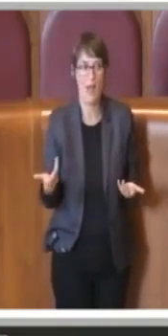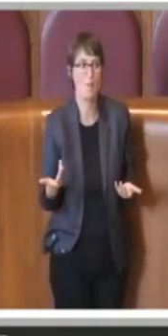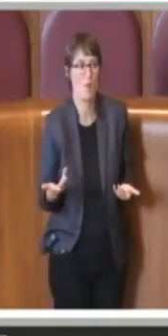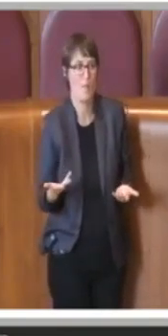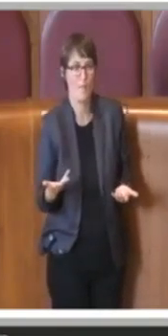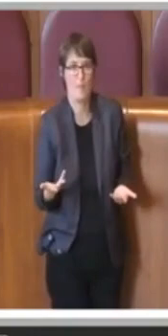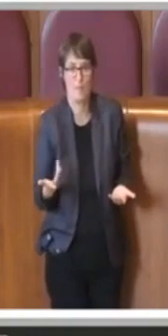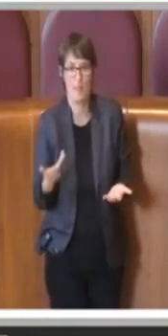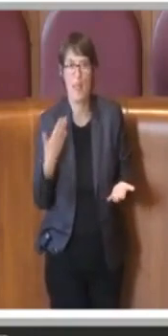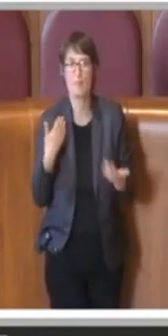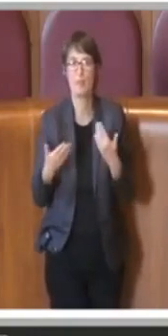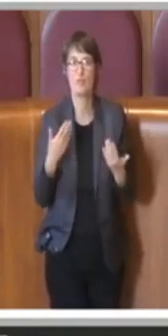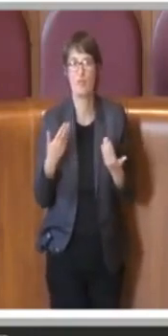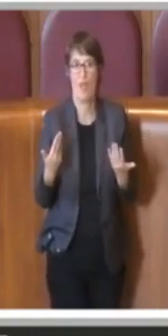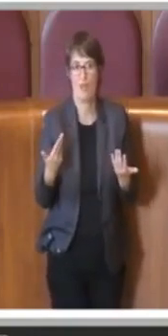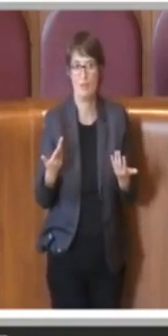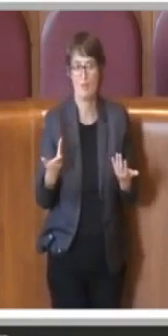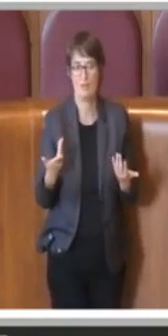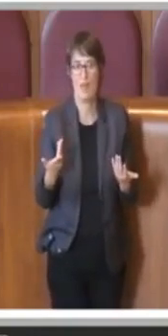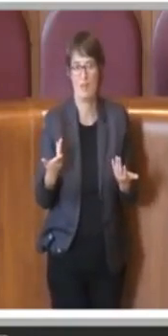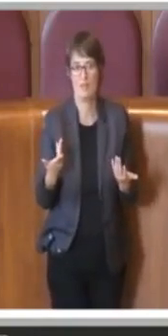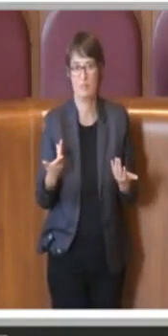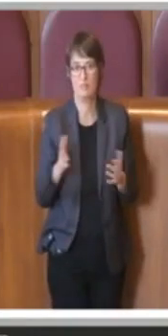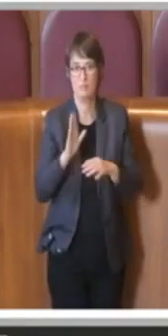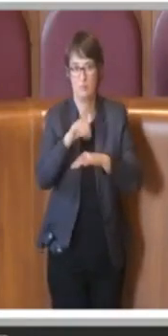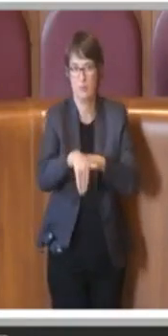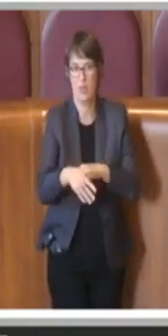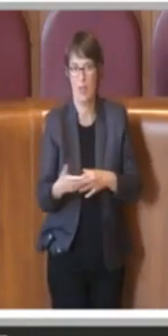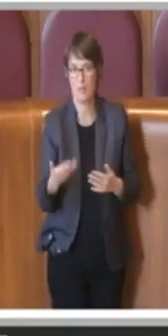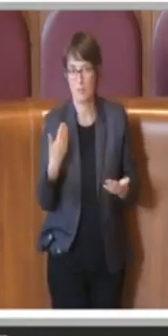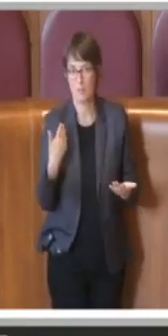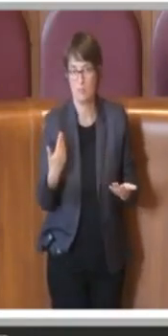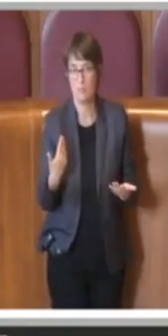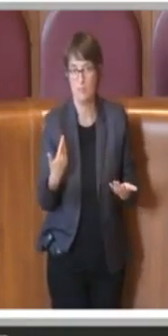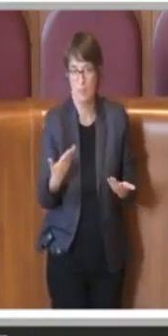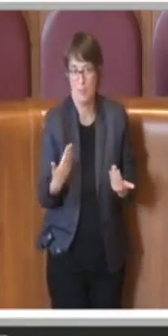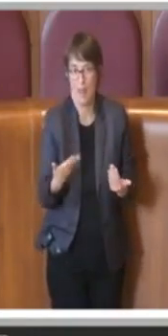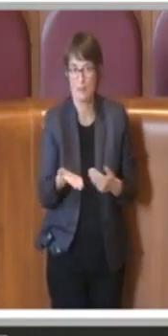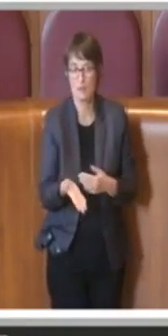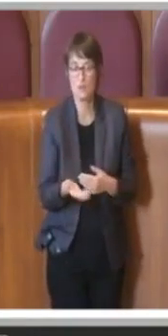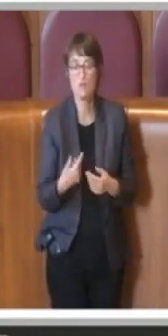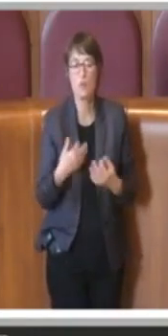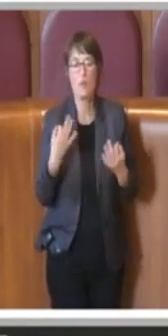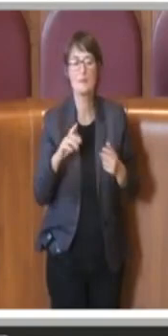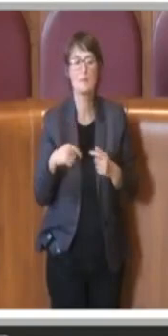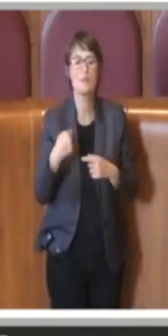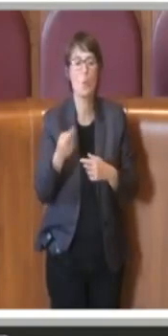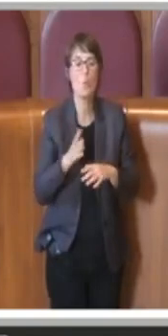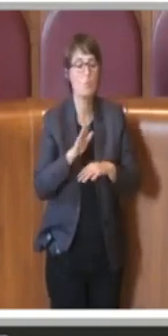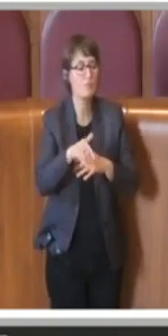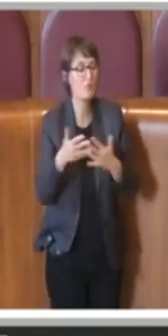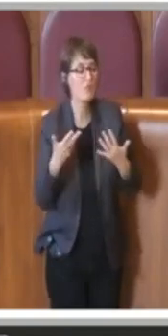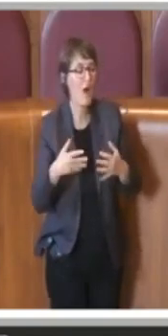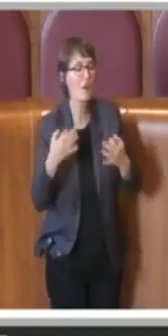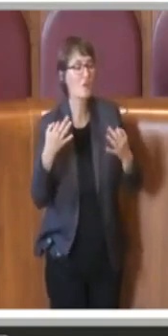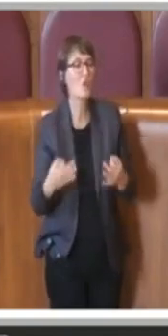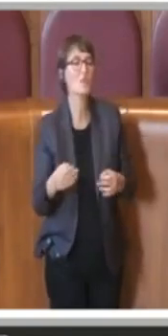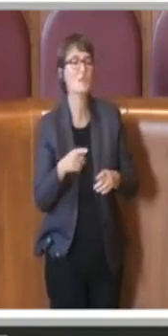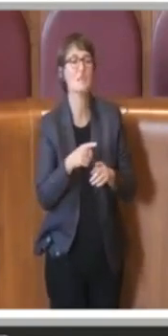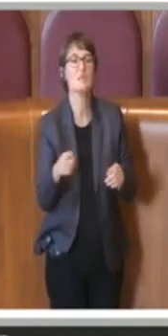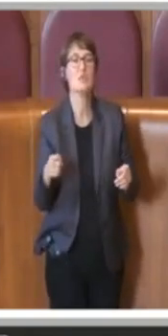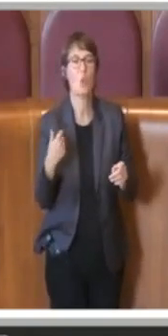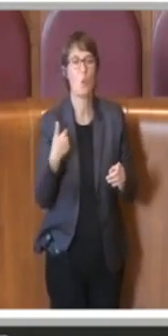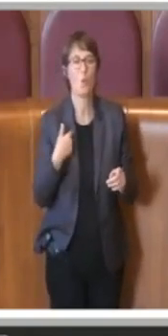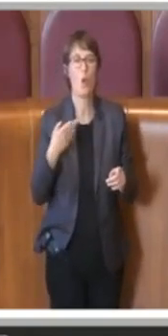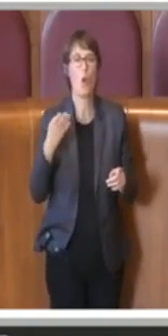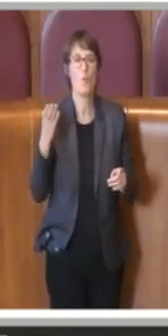questa emergenza, gli effetti comunque anche dal punto di vista psicologico sugli utenti continueranno ad esserci, il calo degli iscritti